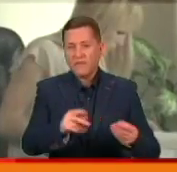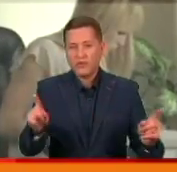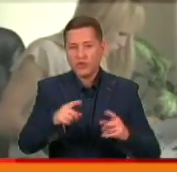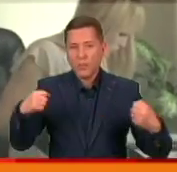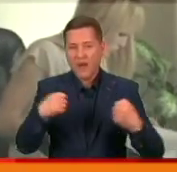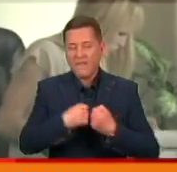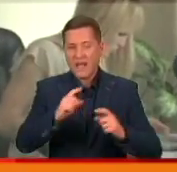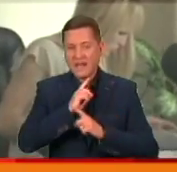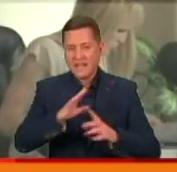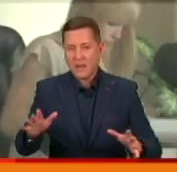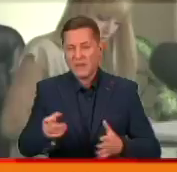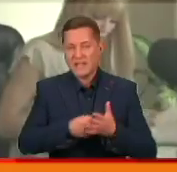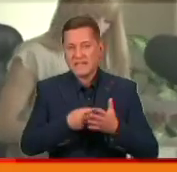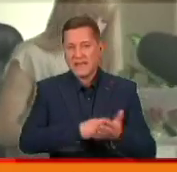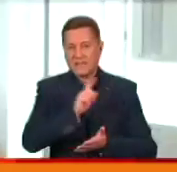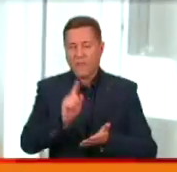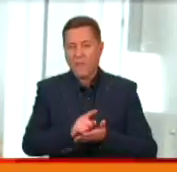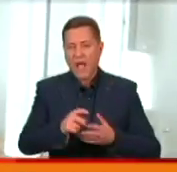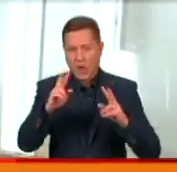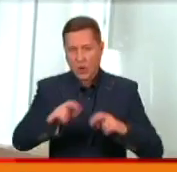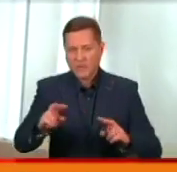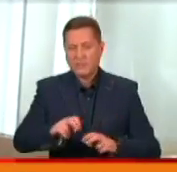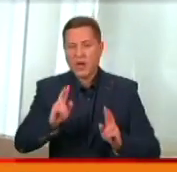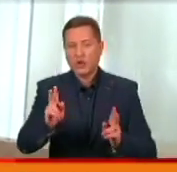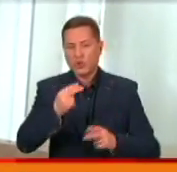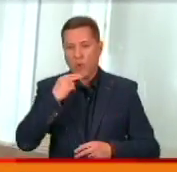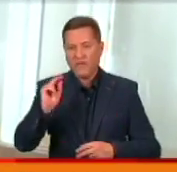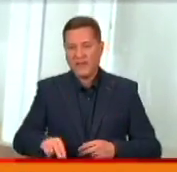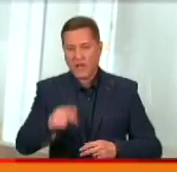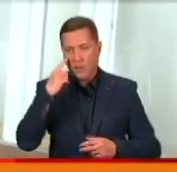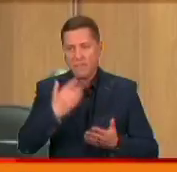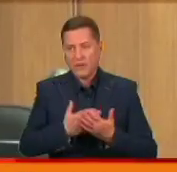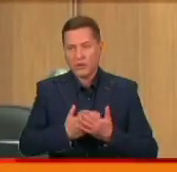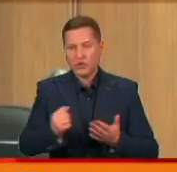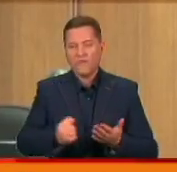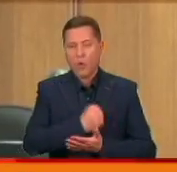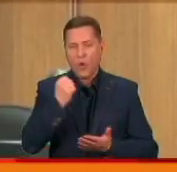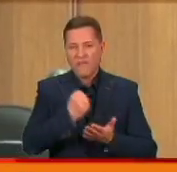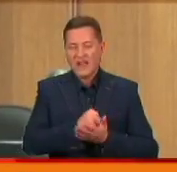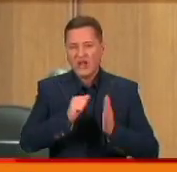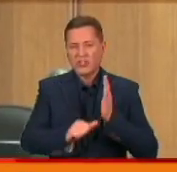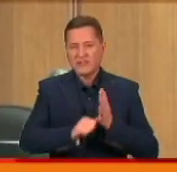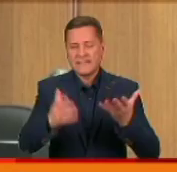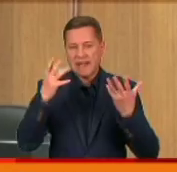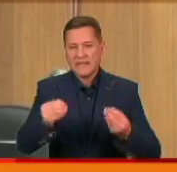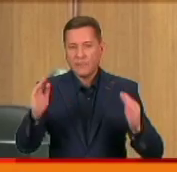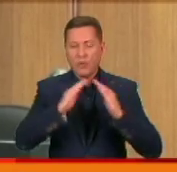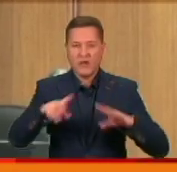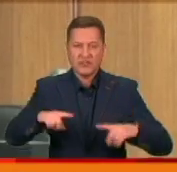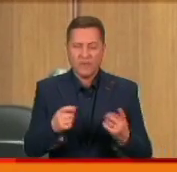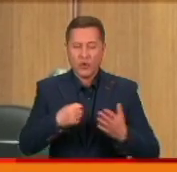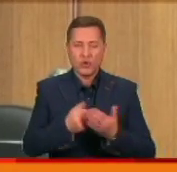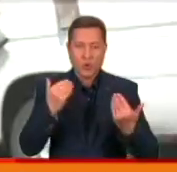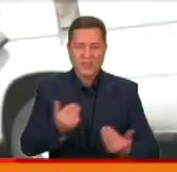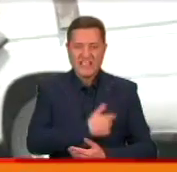Я вважаю, слідство має розібратися, хто винний. Зрештою, підозрюваному суд ухвалив 60 діб домашнього арешту. Нагадаю, досі у